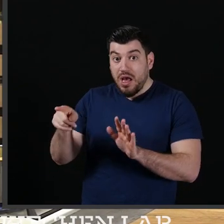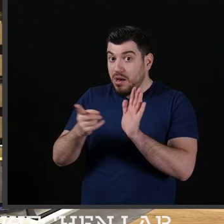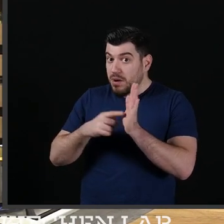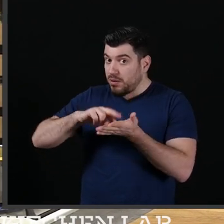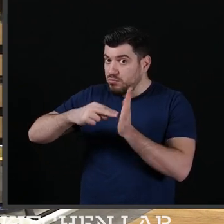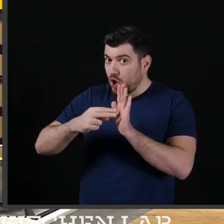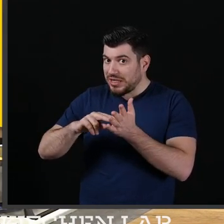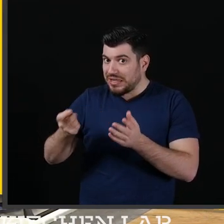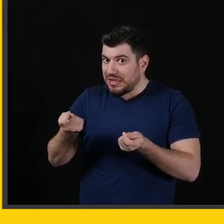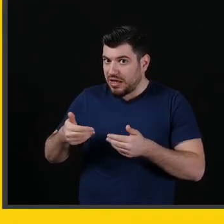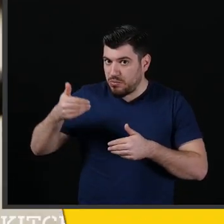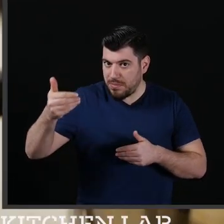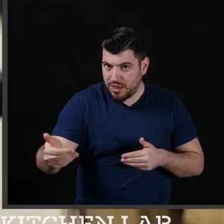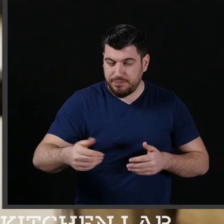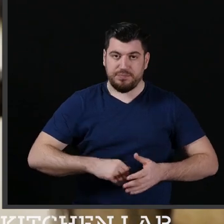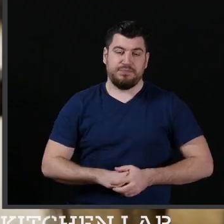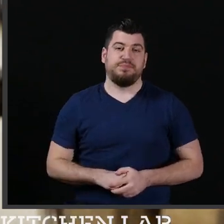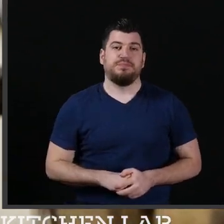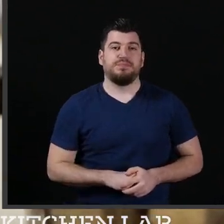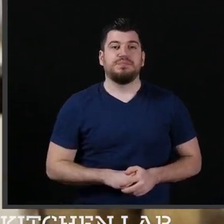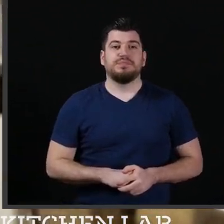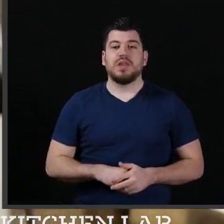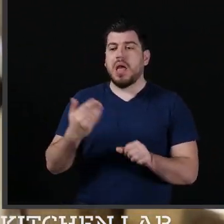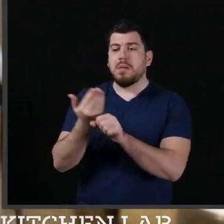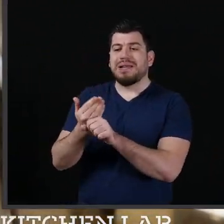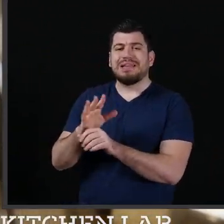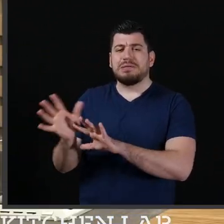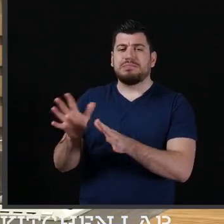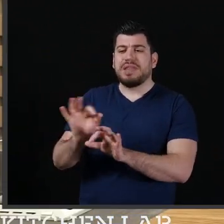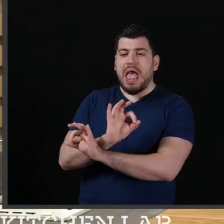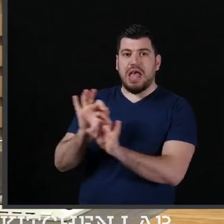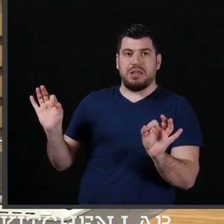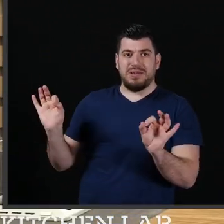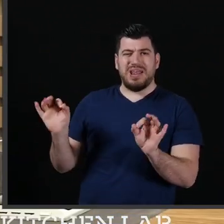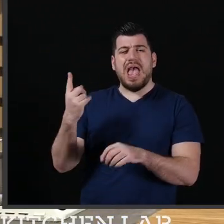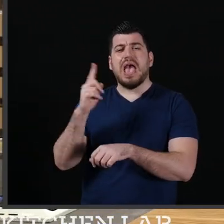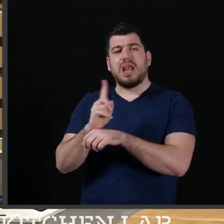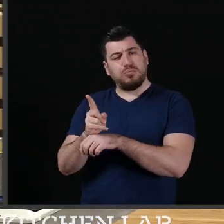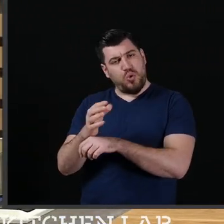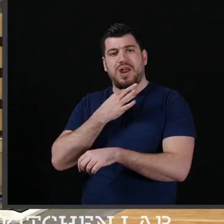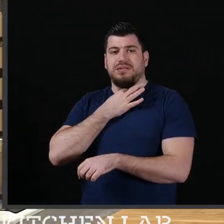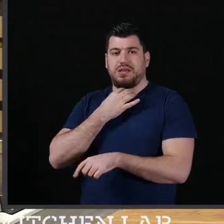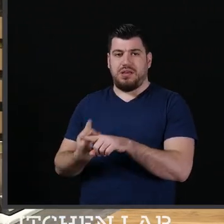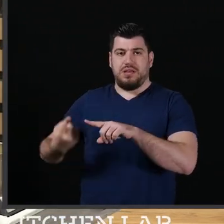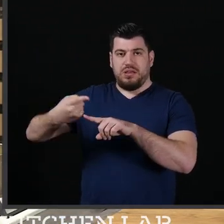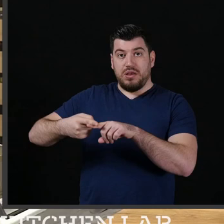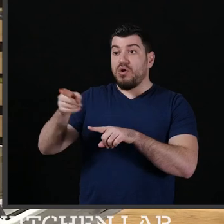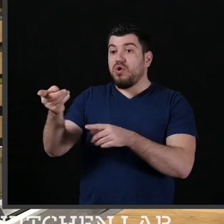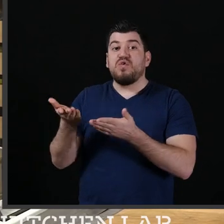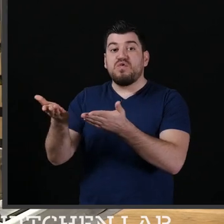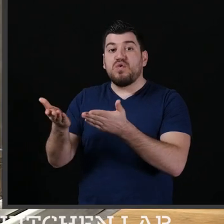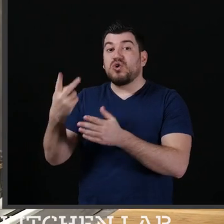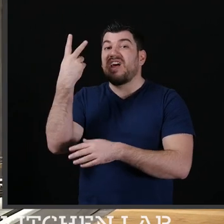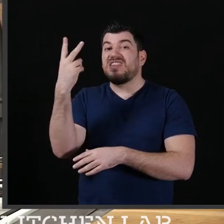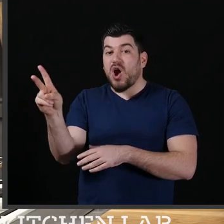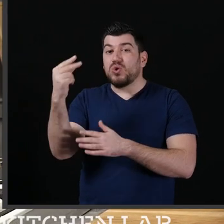προσεκτικοί στο τι θα κάνω. Λοιπόν, οι πατάτες μου είναι σχεδόν έτοιμες. Άλλο ένα λεπτάκι θέλουνε και ο φούρνος μου καίει στους 200